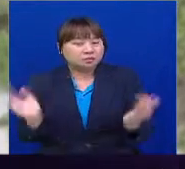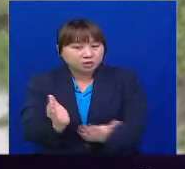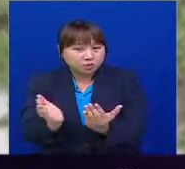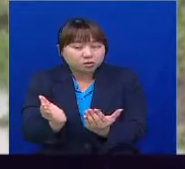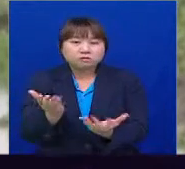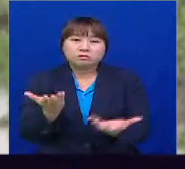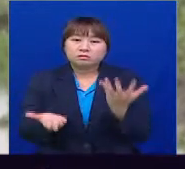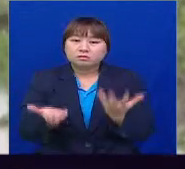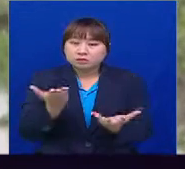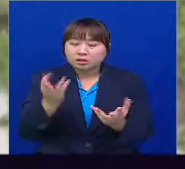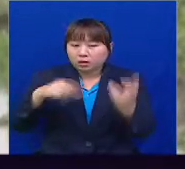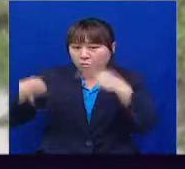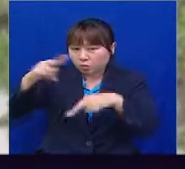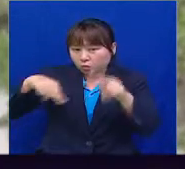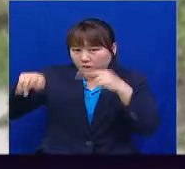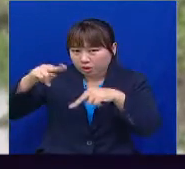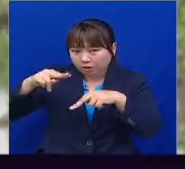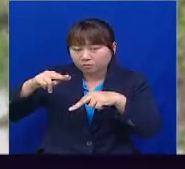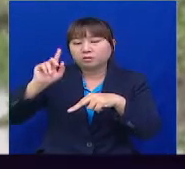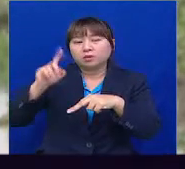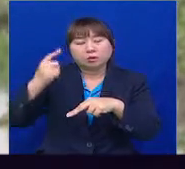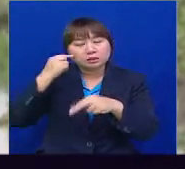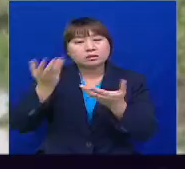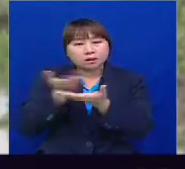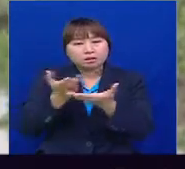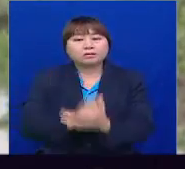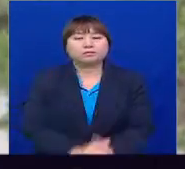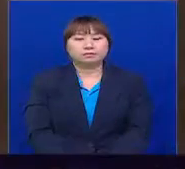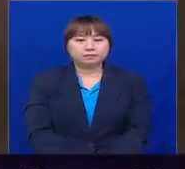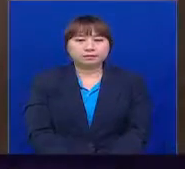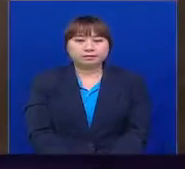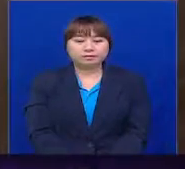หรือให้การดูแลนะฮะคงต้องหารือกันอีกครั้งหนึ่งครับ